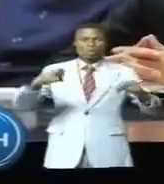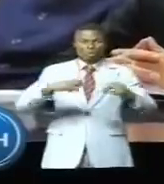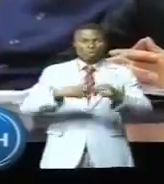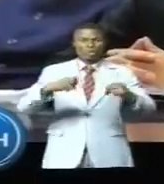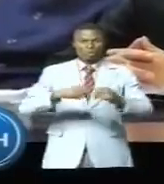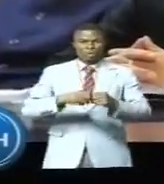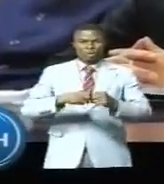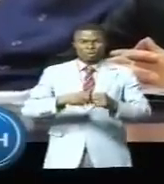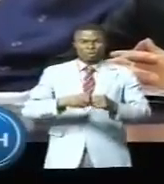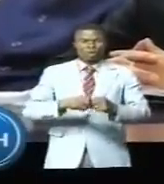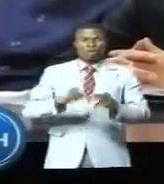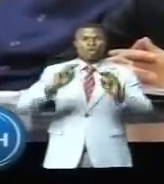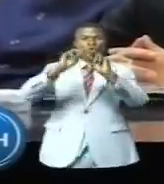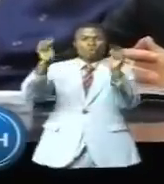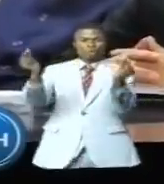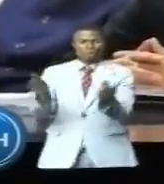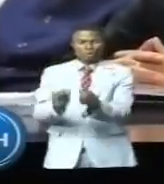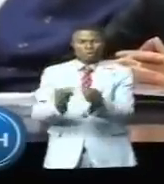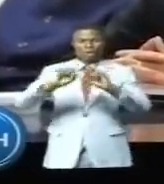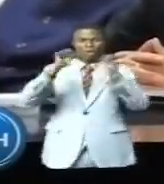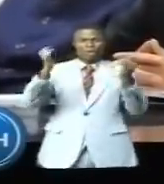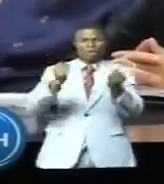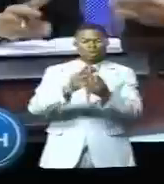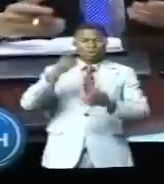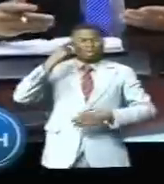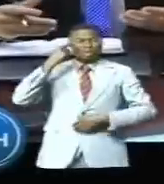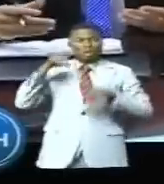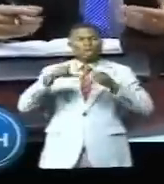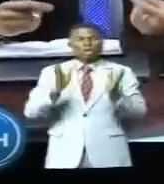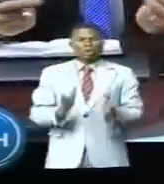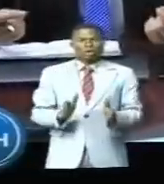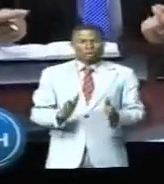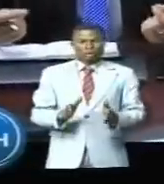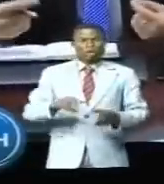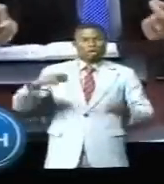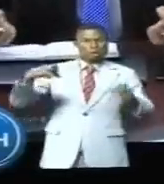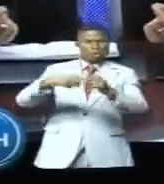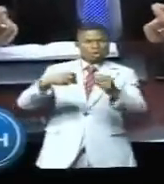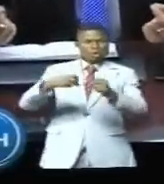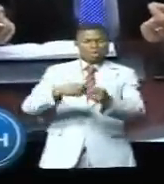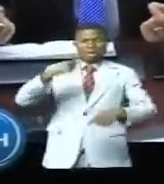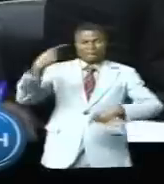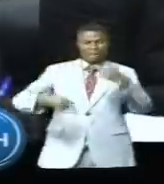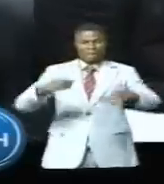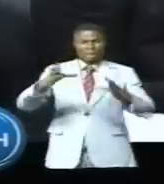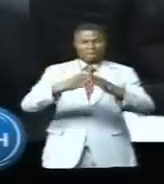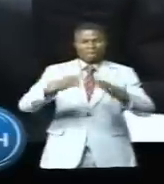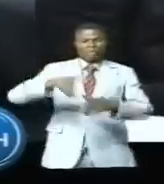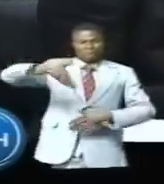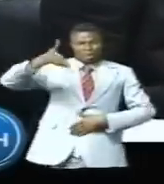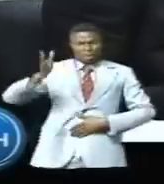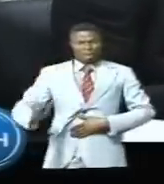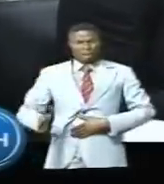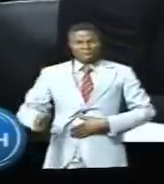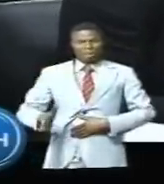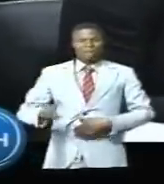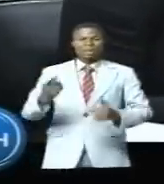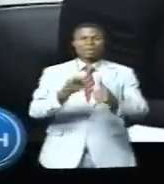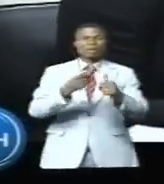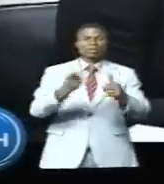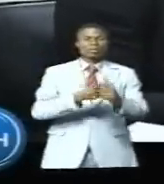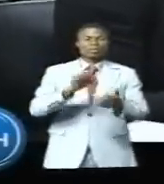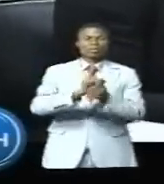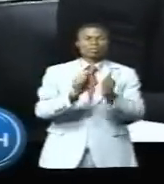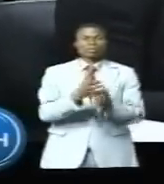l'électricité, cette délégation de la société sino-congolaise hydroélectrique a discuté avec les experts de l'arrêt, notamment sur